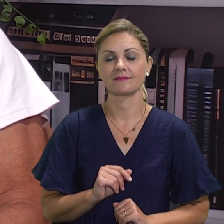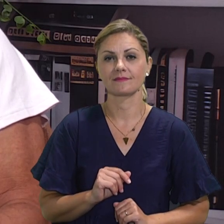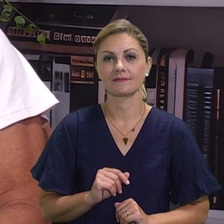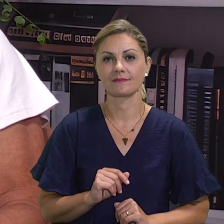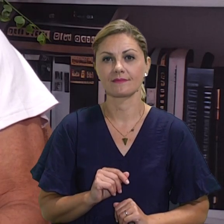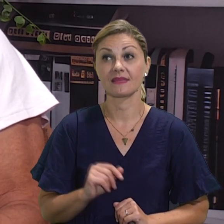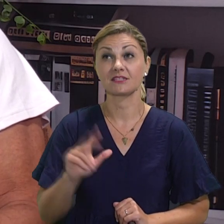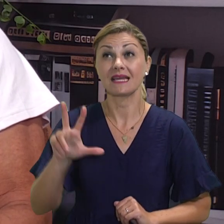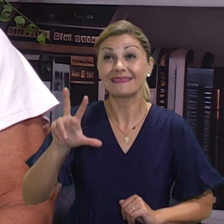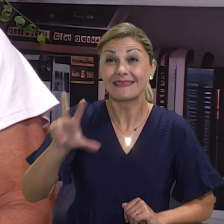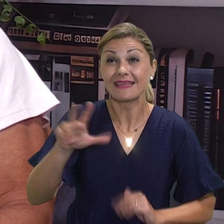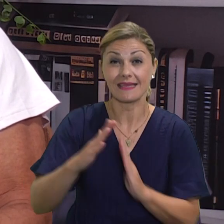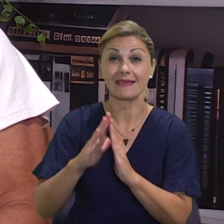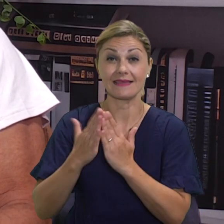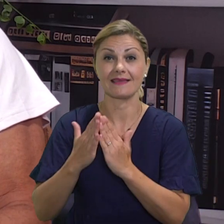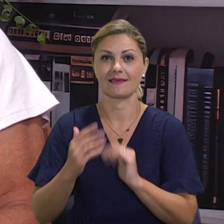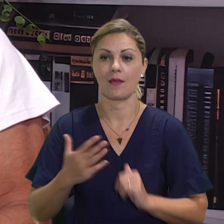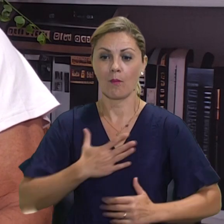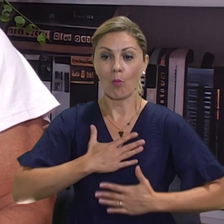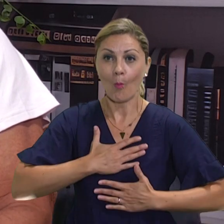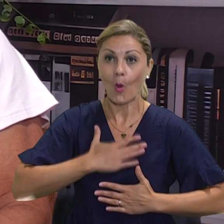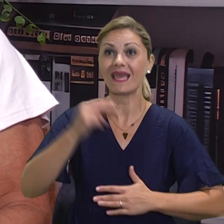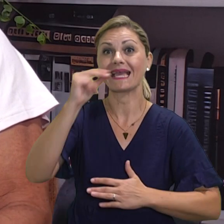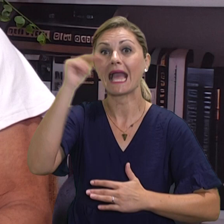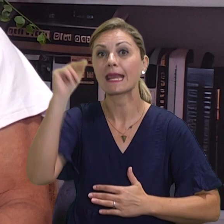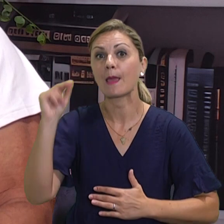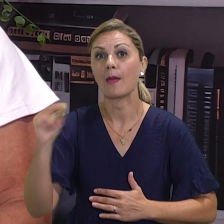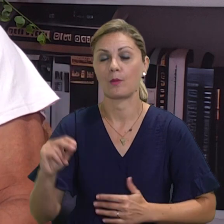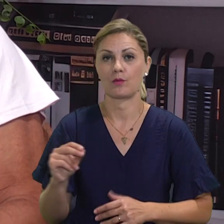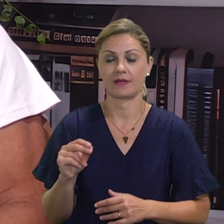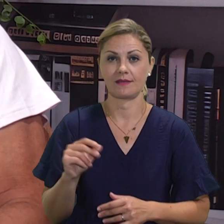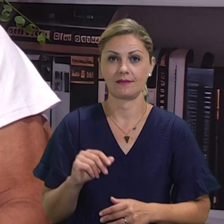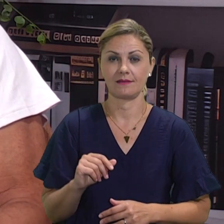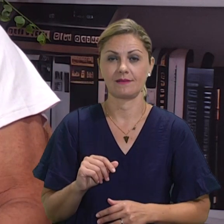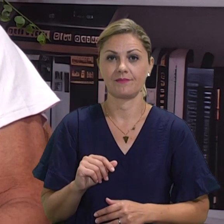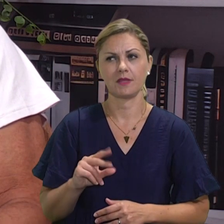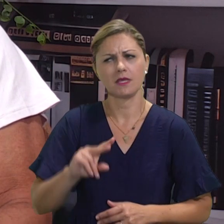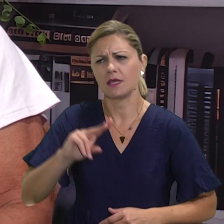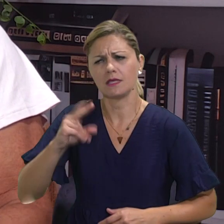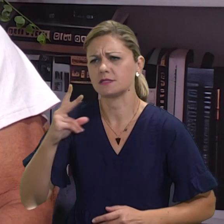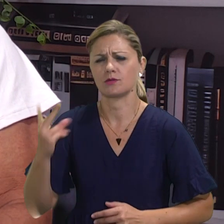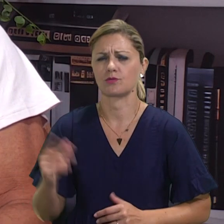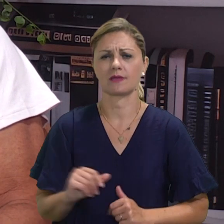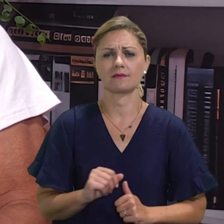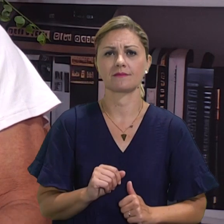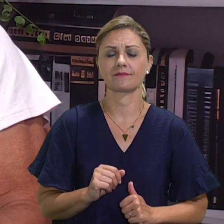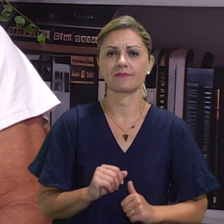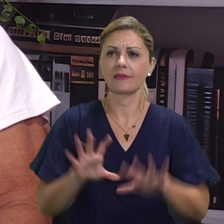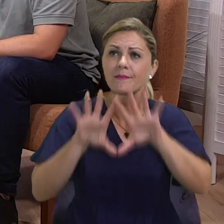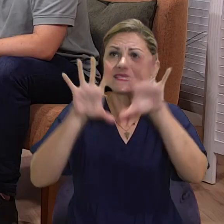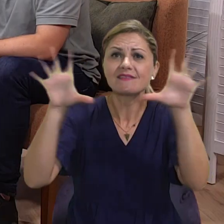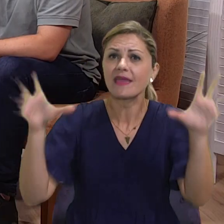da sam ilustrirao i sigurno tri knjige sa karikaturama. I neke knjige koje su rađene